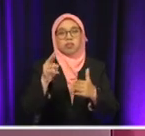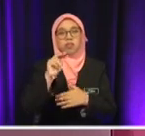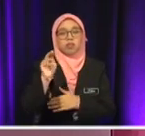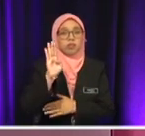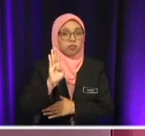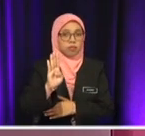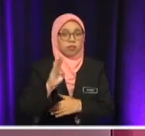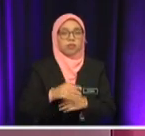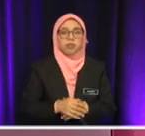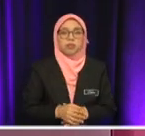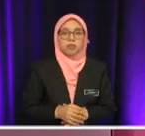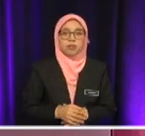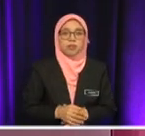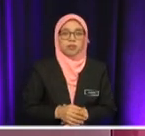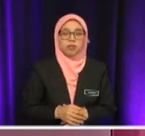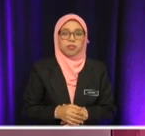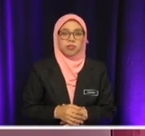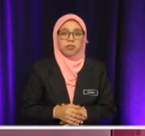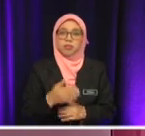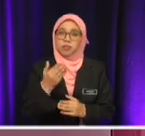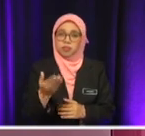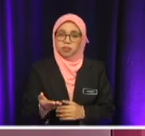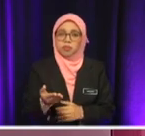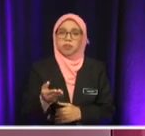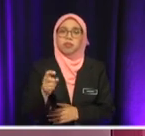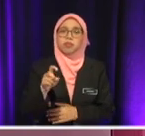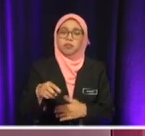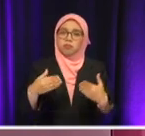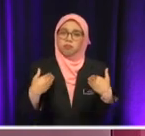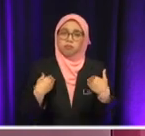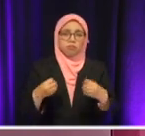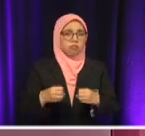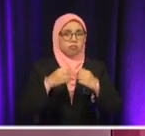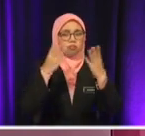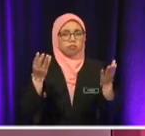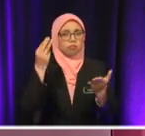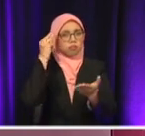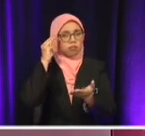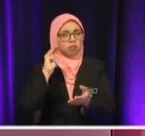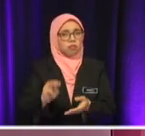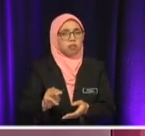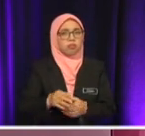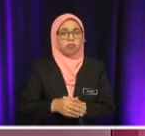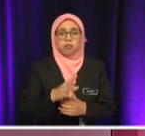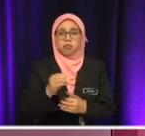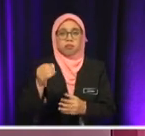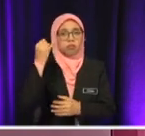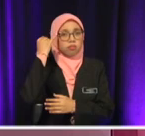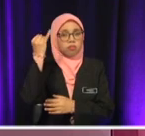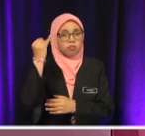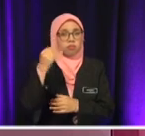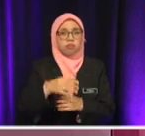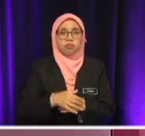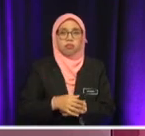tentang soalan di bahagian B, bermaksud kamu perlu ada banyak maklumat, banyak ilmu yang mana kamu boleh